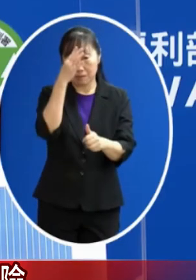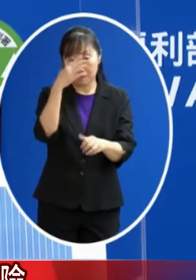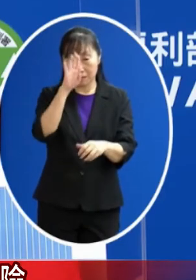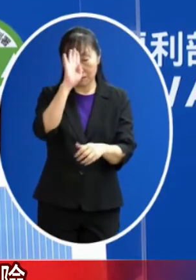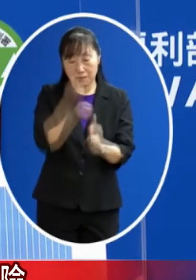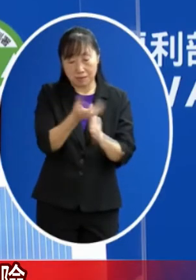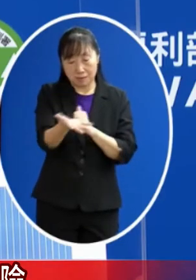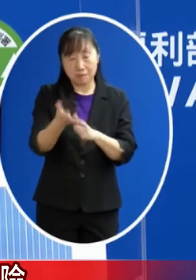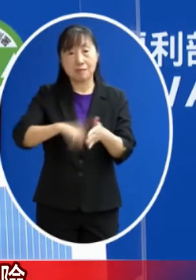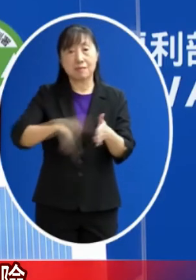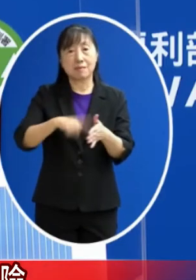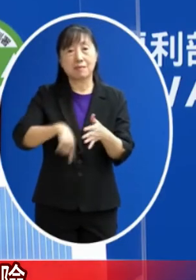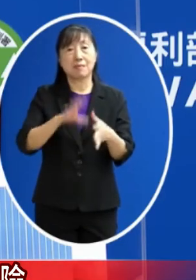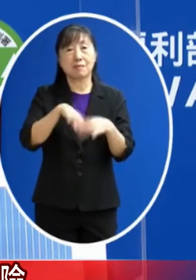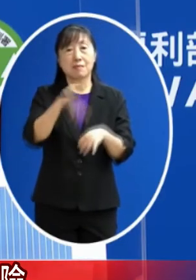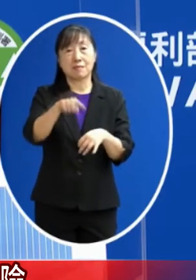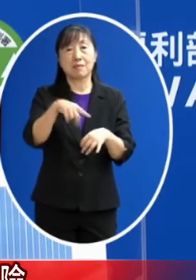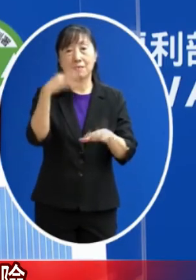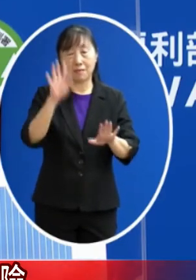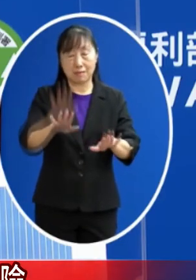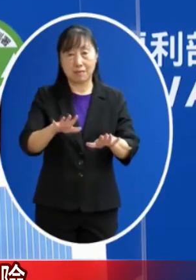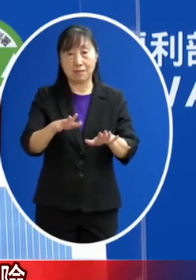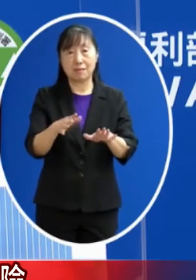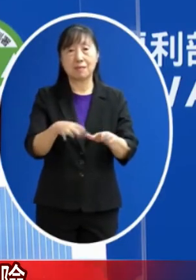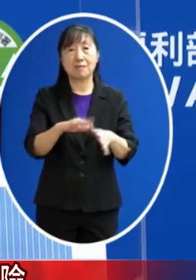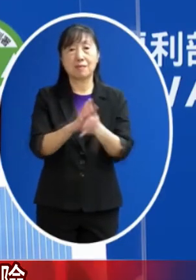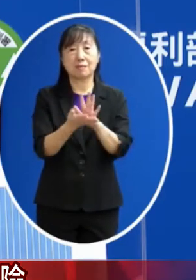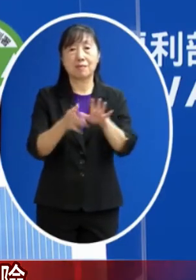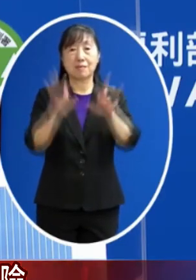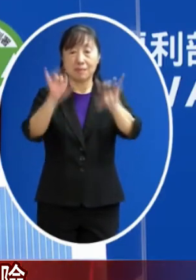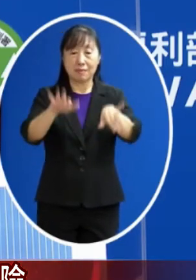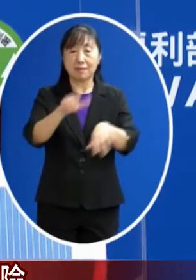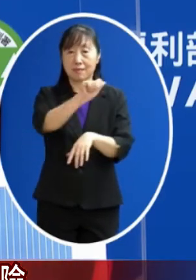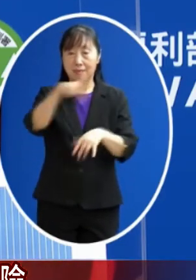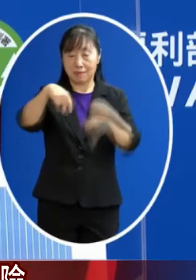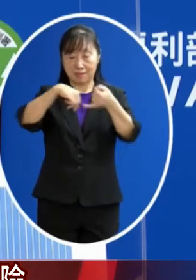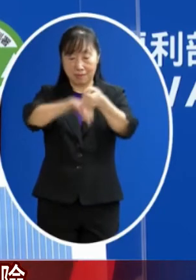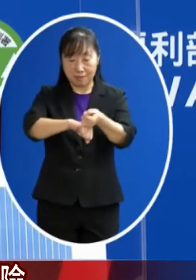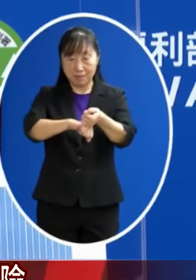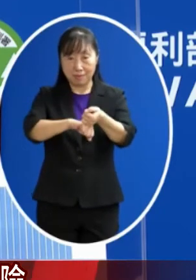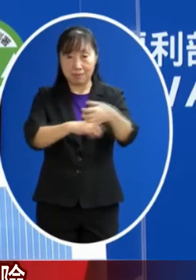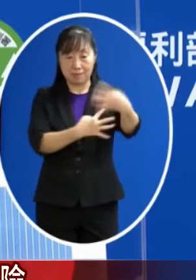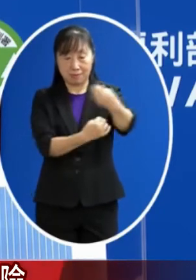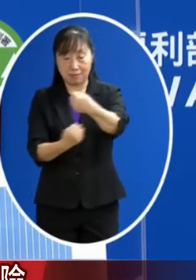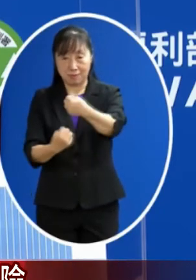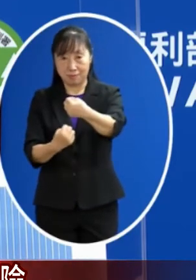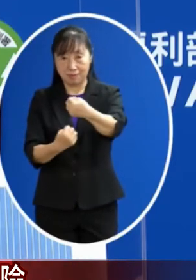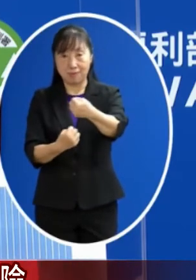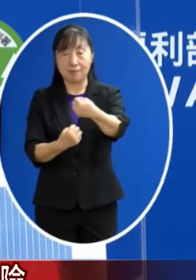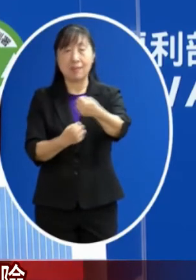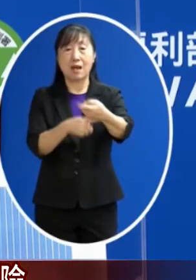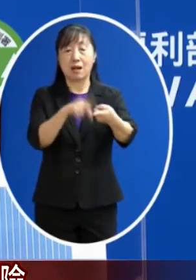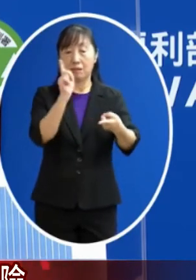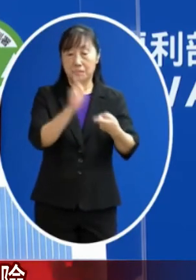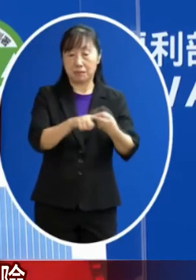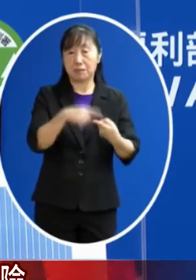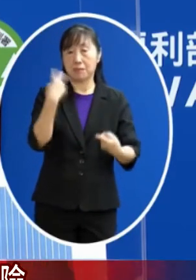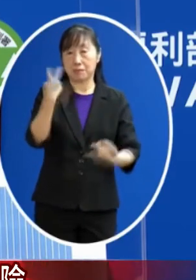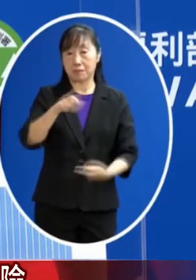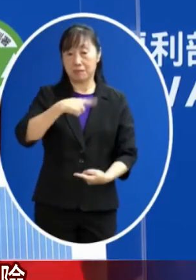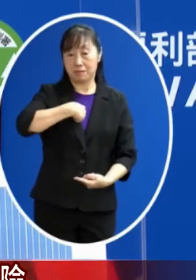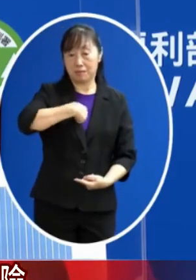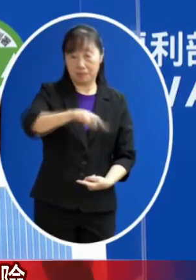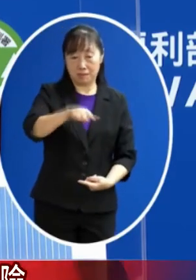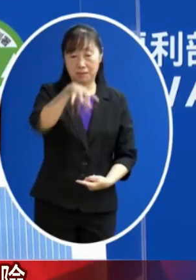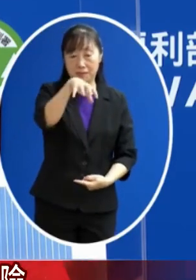险，所以会发展这样的一套预约系统，让大家根据一定的时间一定的处所就可以